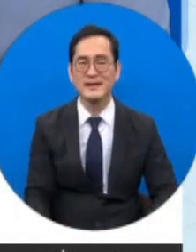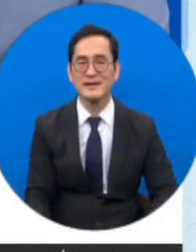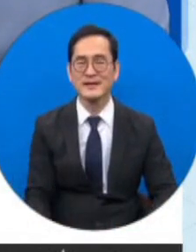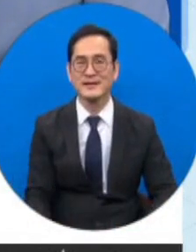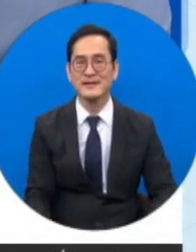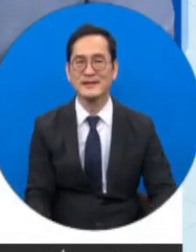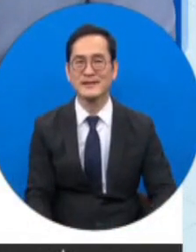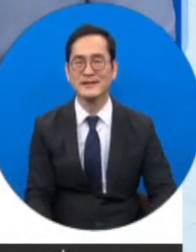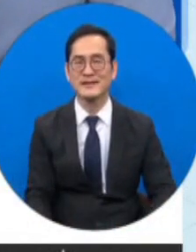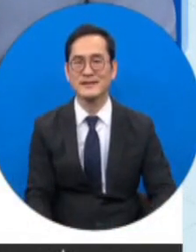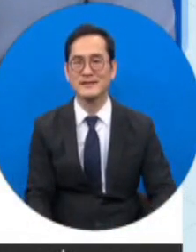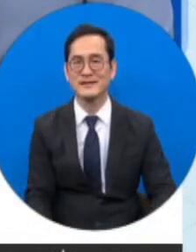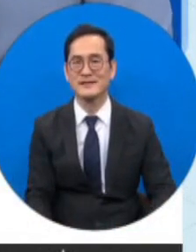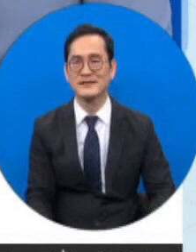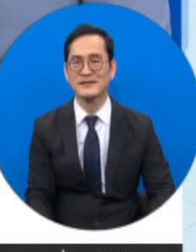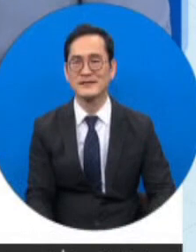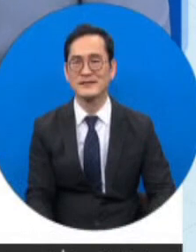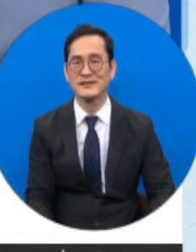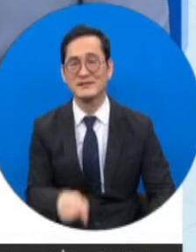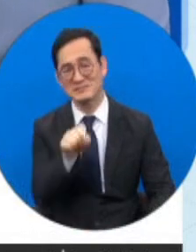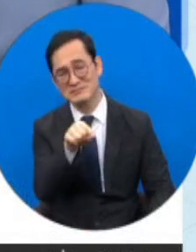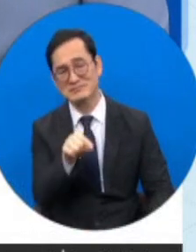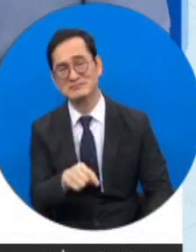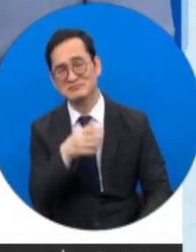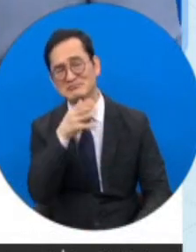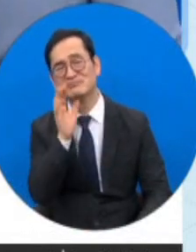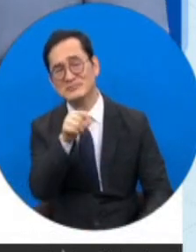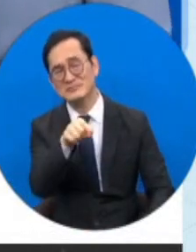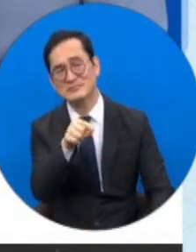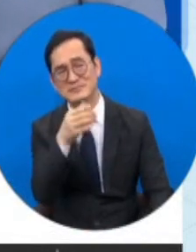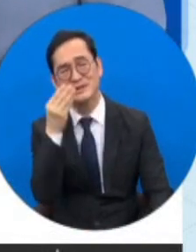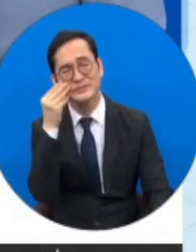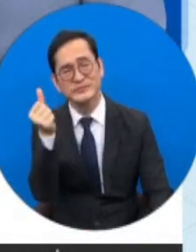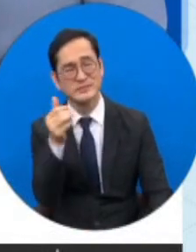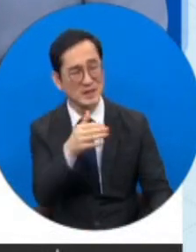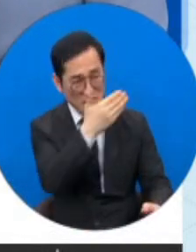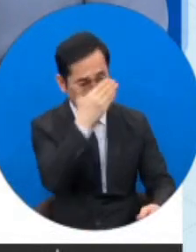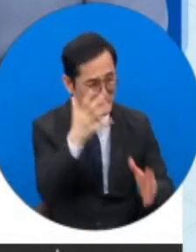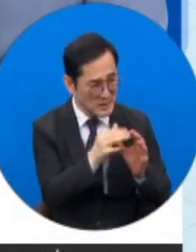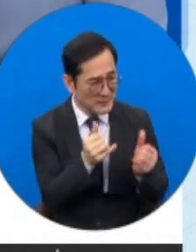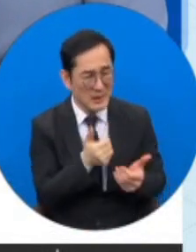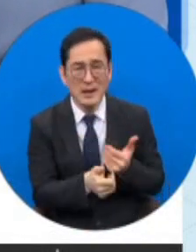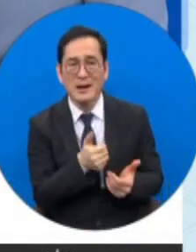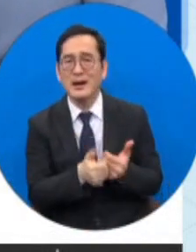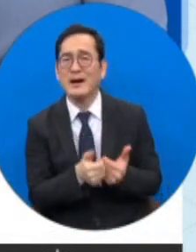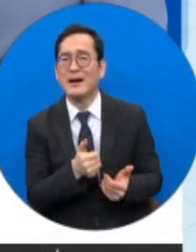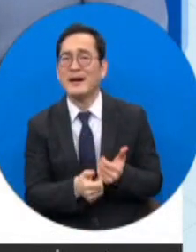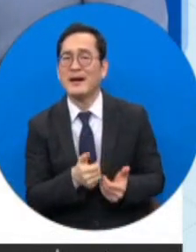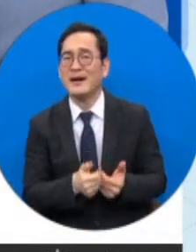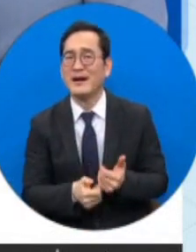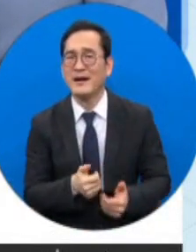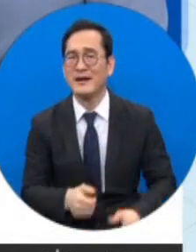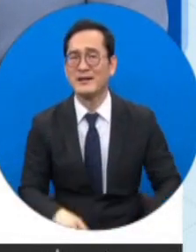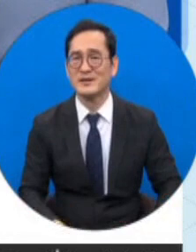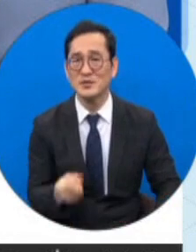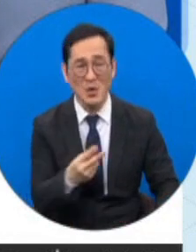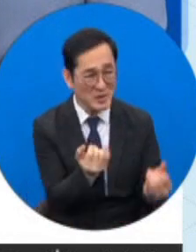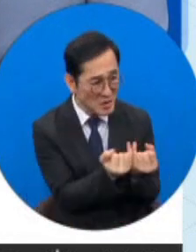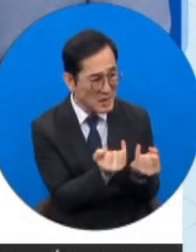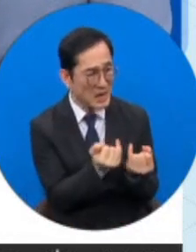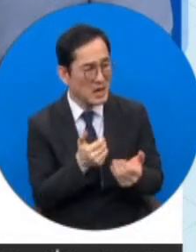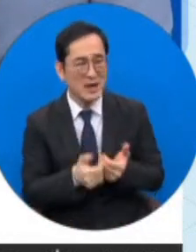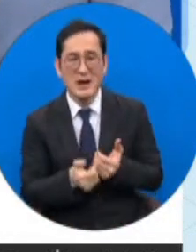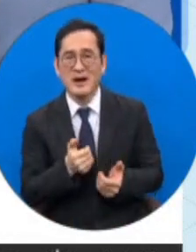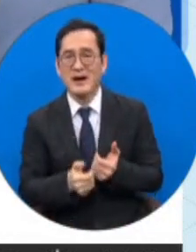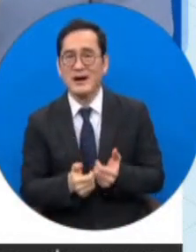보니까 새로운 게 젊은 비대위원장이 좀 낯설고 요 특히 제 여성 이라는 부분에 이 너무